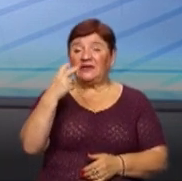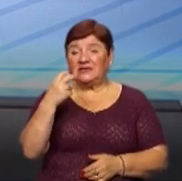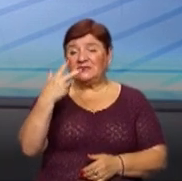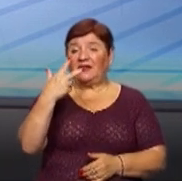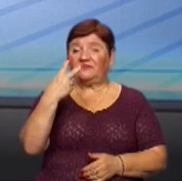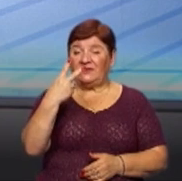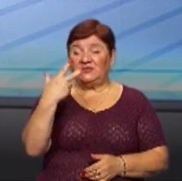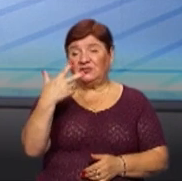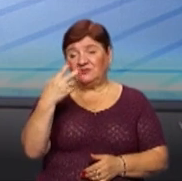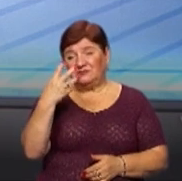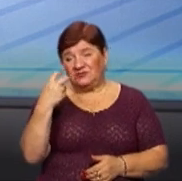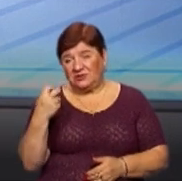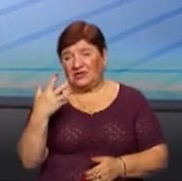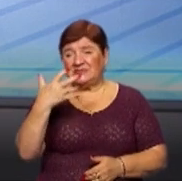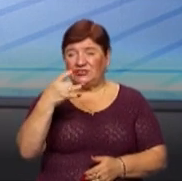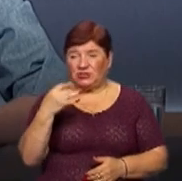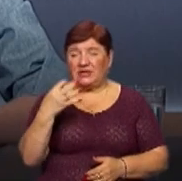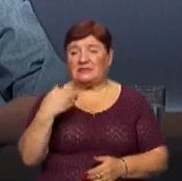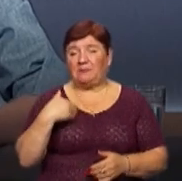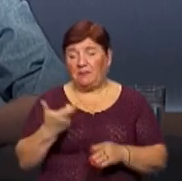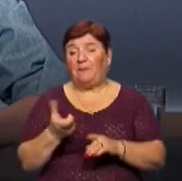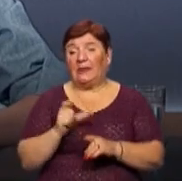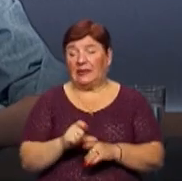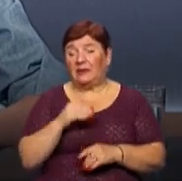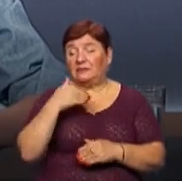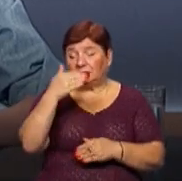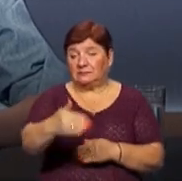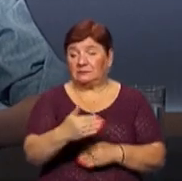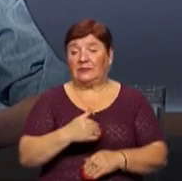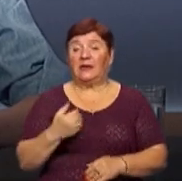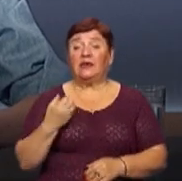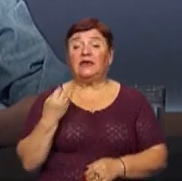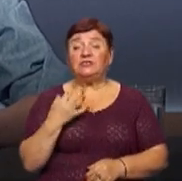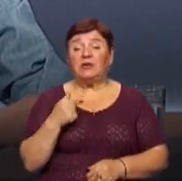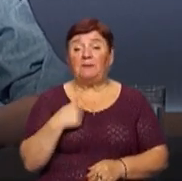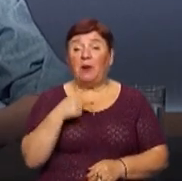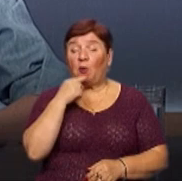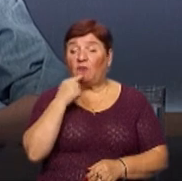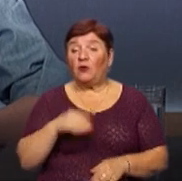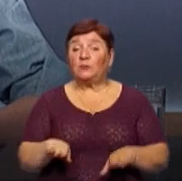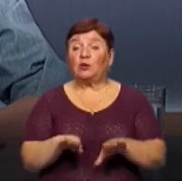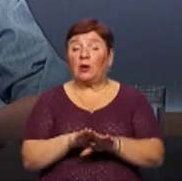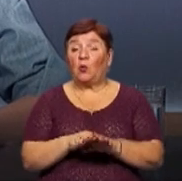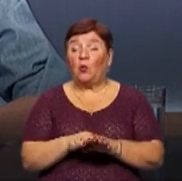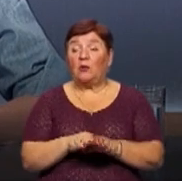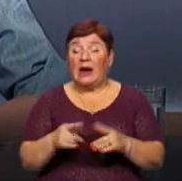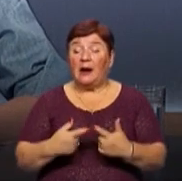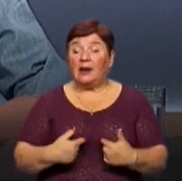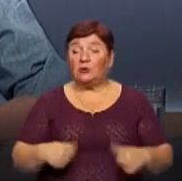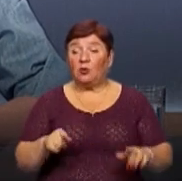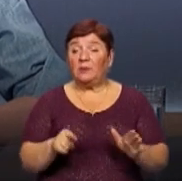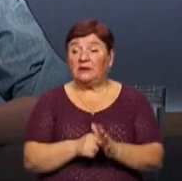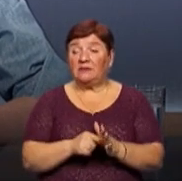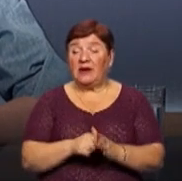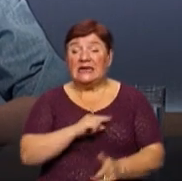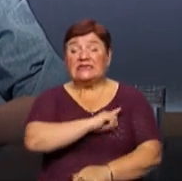2300, 2400, перерахунок зараз не здійснювався. Пані Анастасія, давайте поговоримо ще про таку категорію пенсіонерів, як